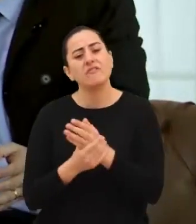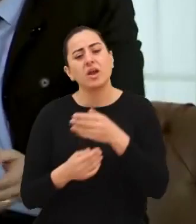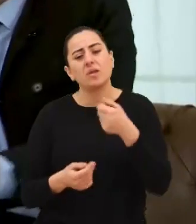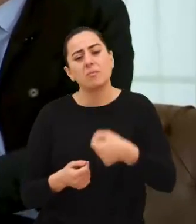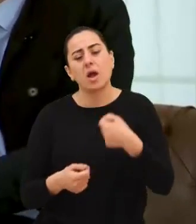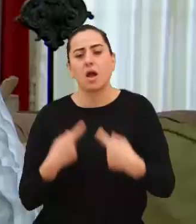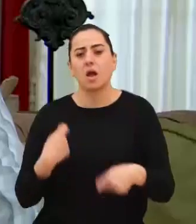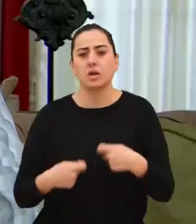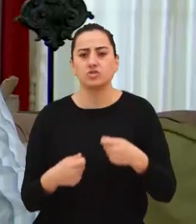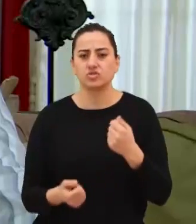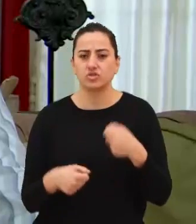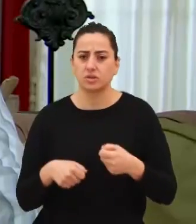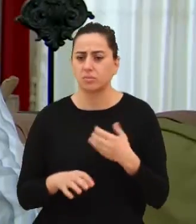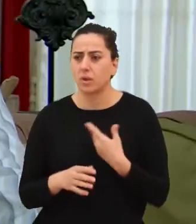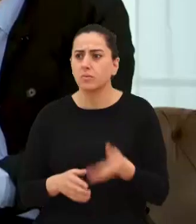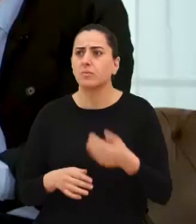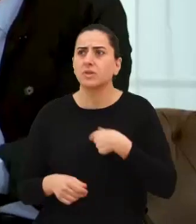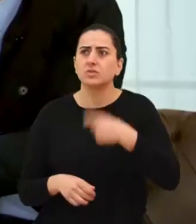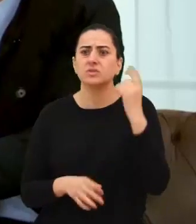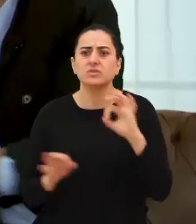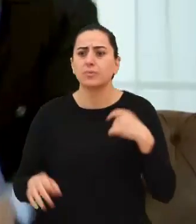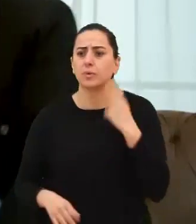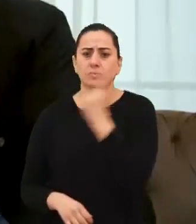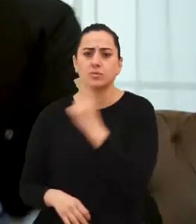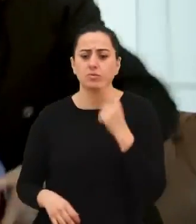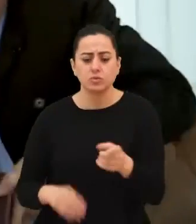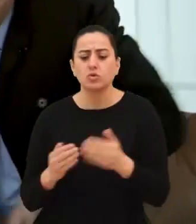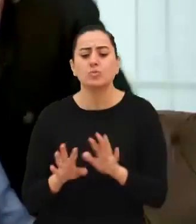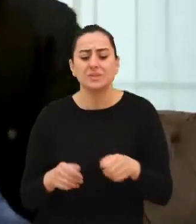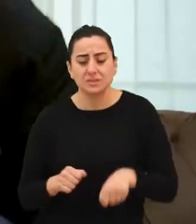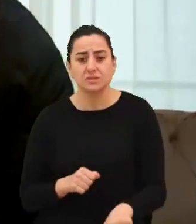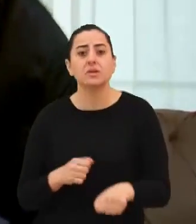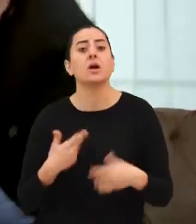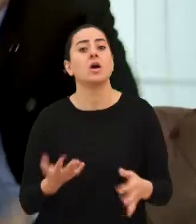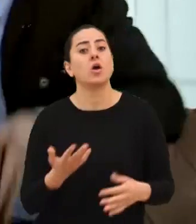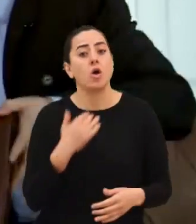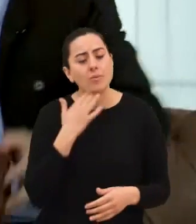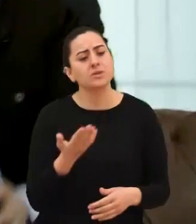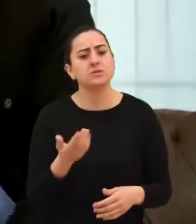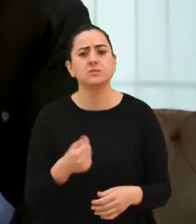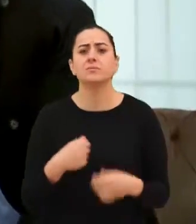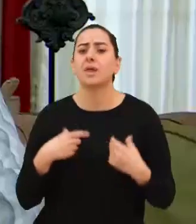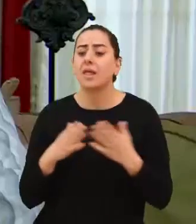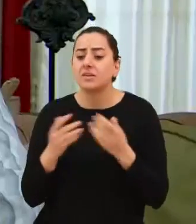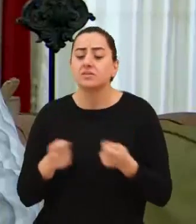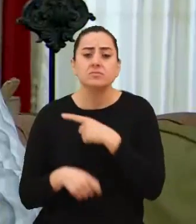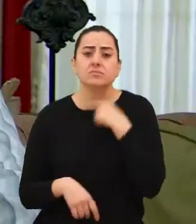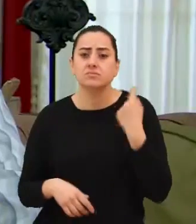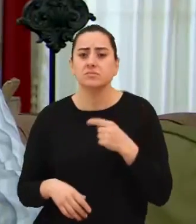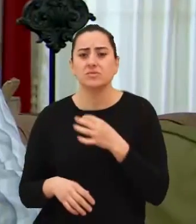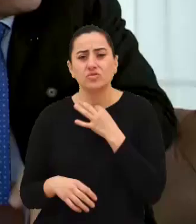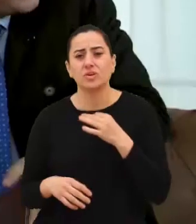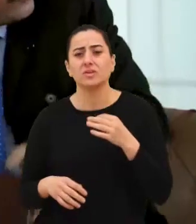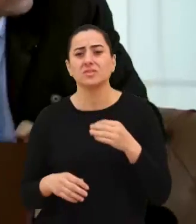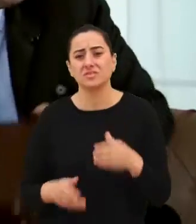canım. Ama hiç görmedi ki böyle bir evrak çantam. Ben çantasız gidiyorum. Benim çantam bu değil. Aşağı koyalım. Eve iş getirmişsin. Sarp ben eve iş getirmem. Allah'ını seversen şunu